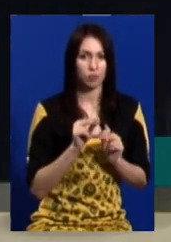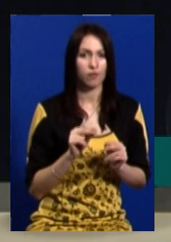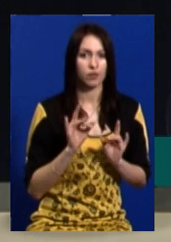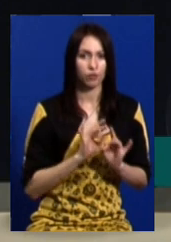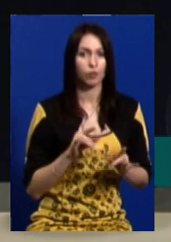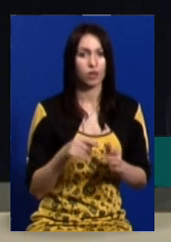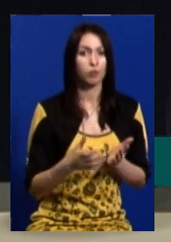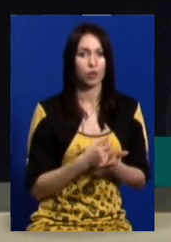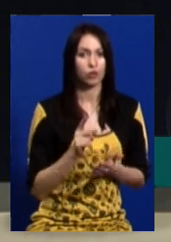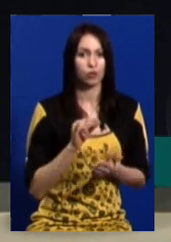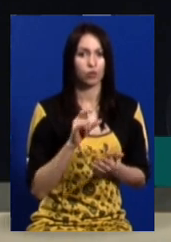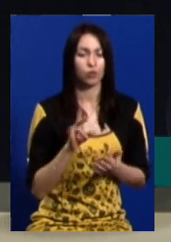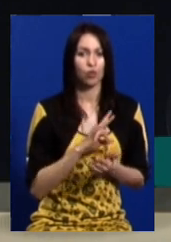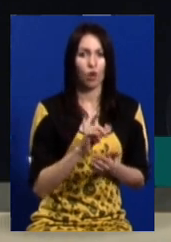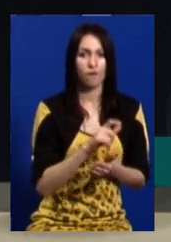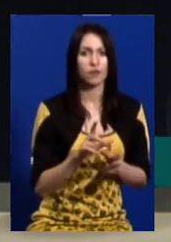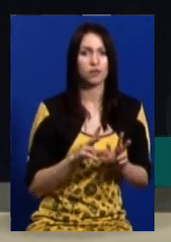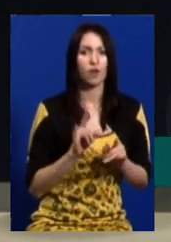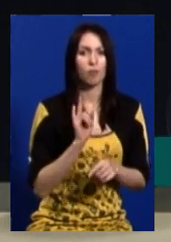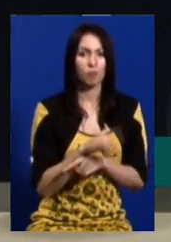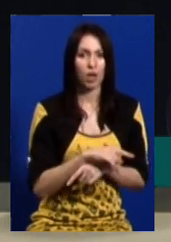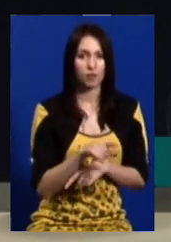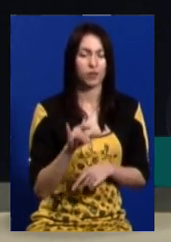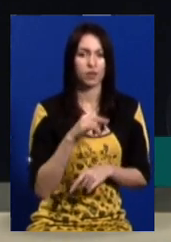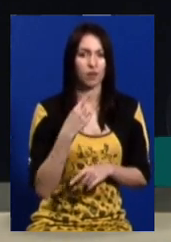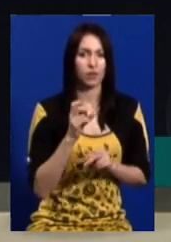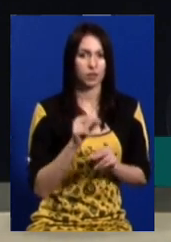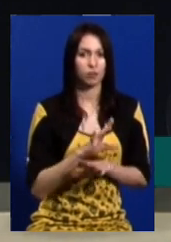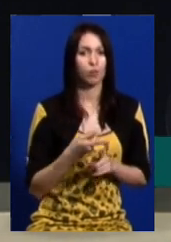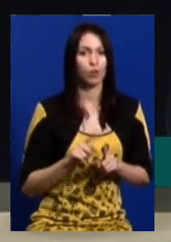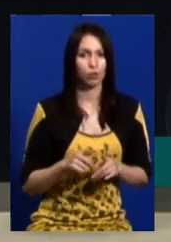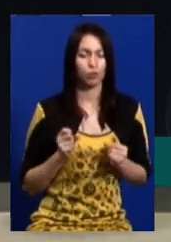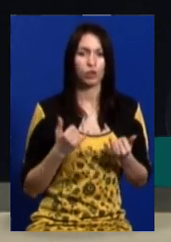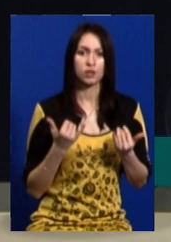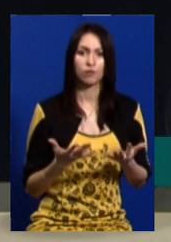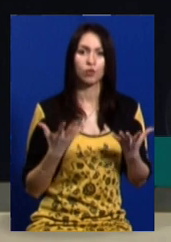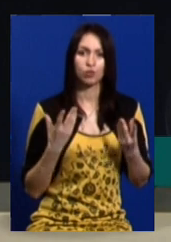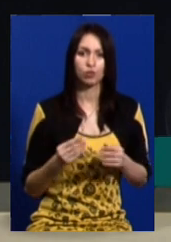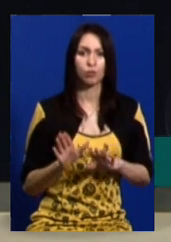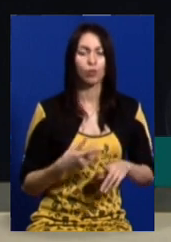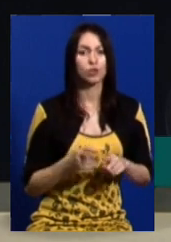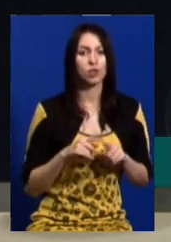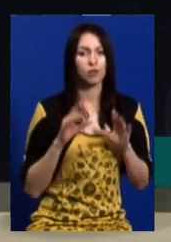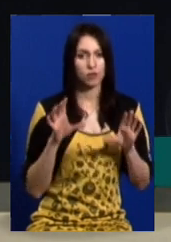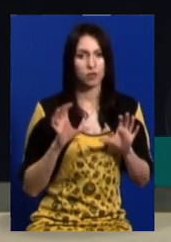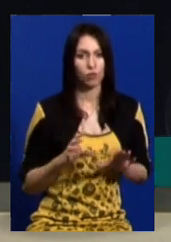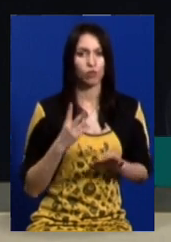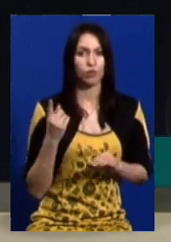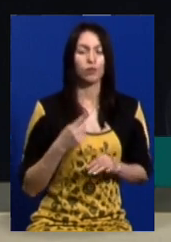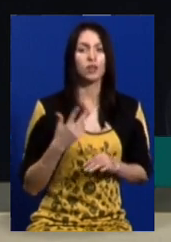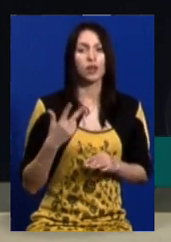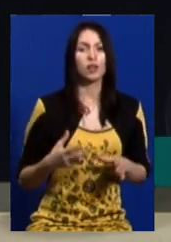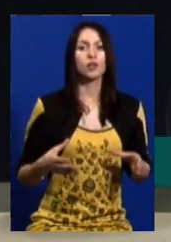тоді виходить, що духовенство обріхує їм і говорить неправду. Тому на сьогоднішній день, після цього закону, 2/3